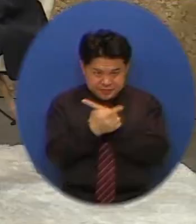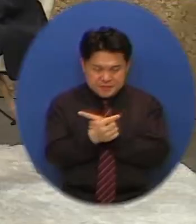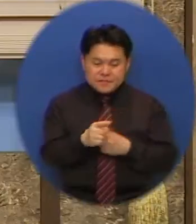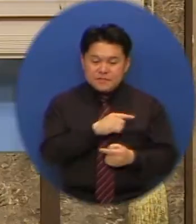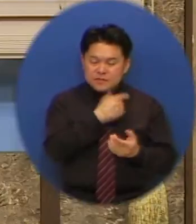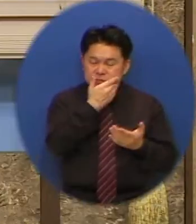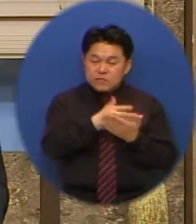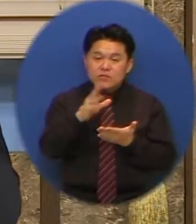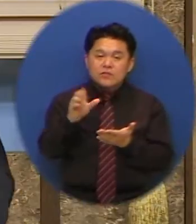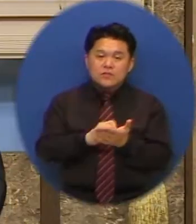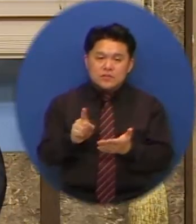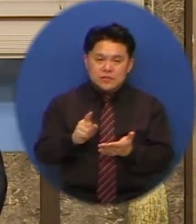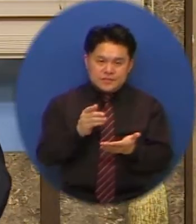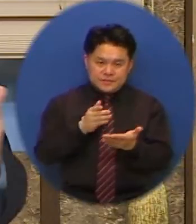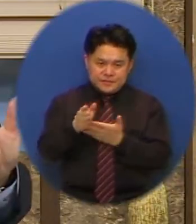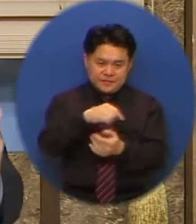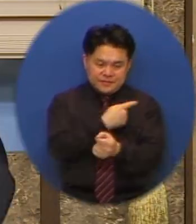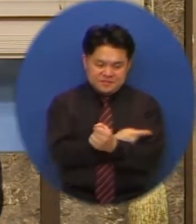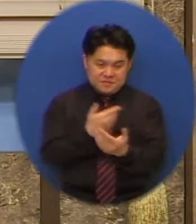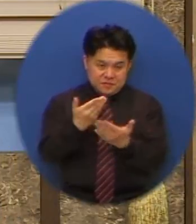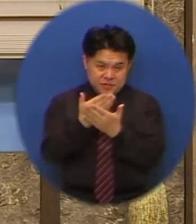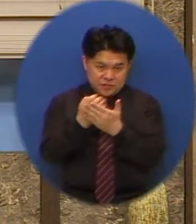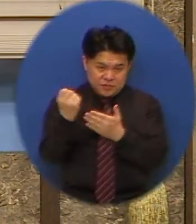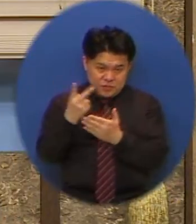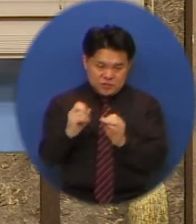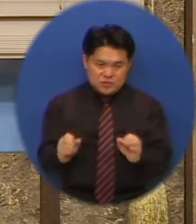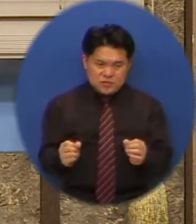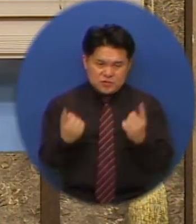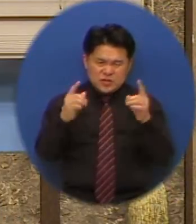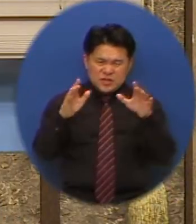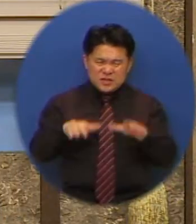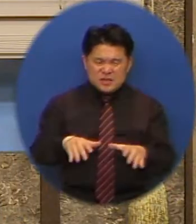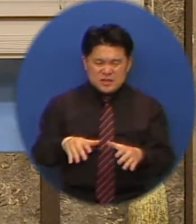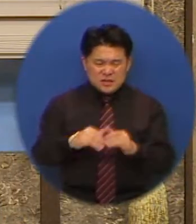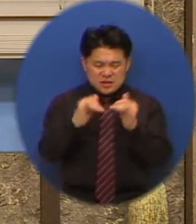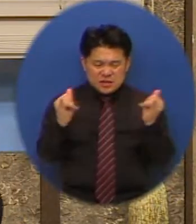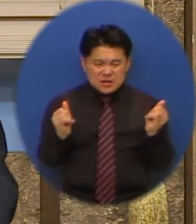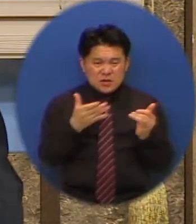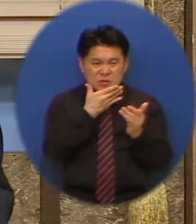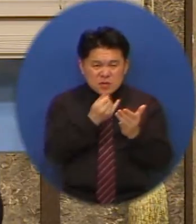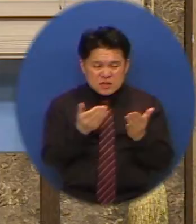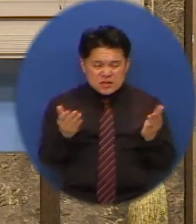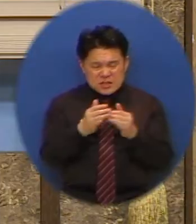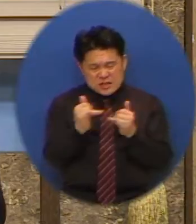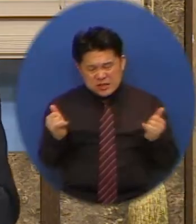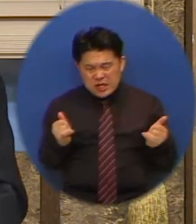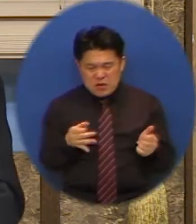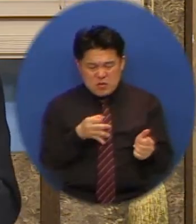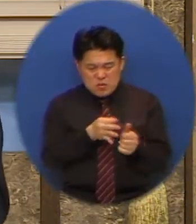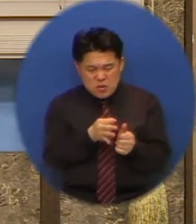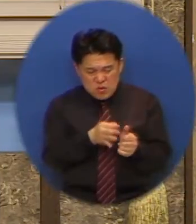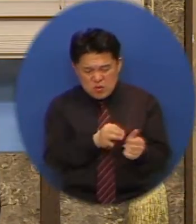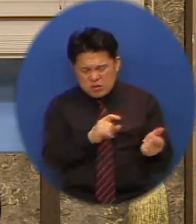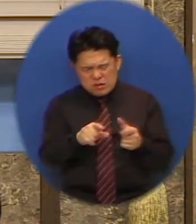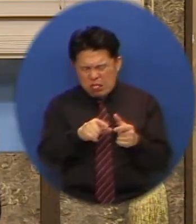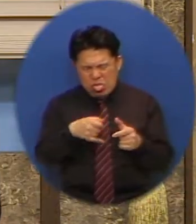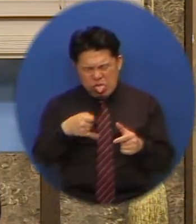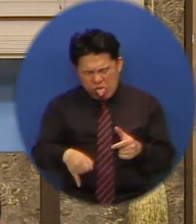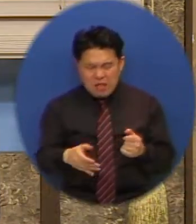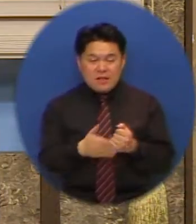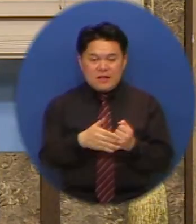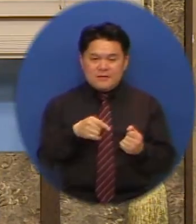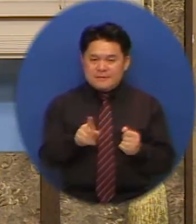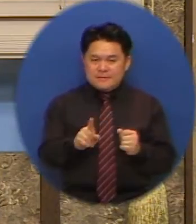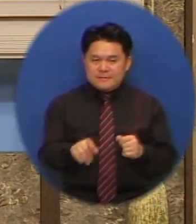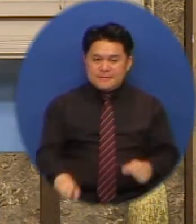지금 전문성을 높이면서 동시에 특히 처우가 너무 열악하다는 겁니다. 네. 그래서 사회복지사가